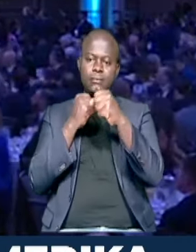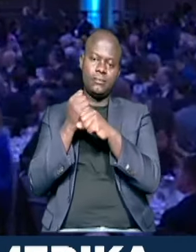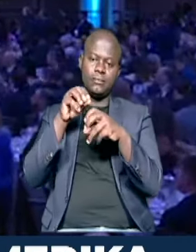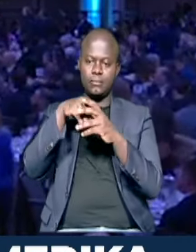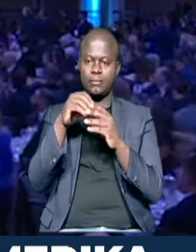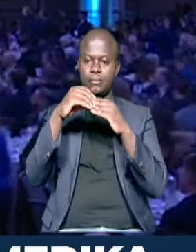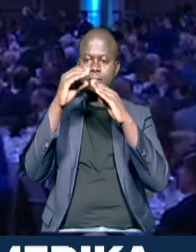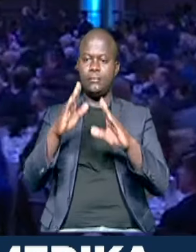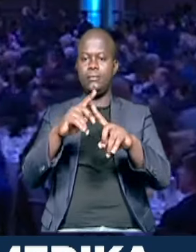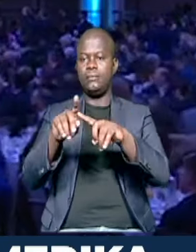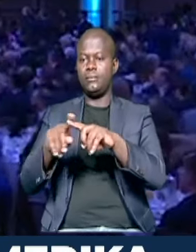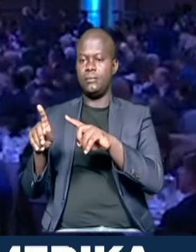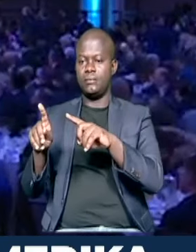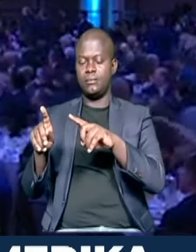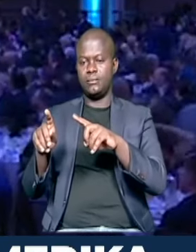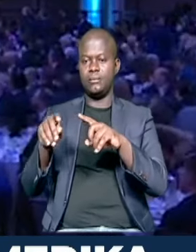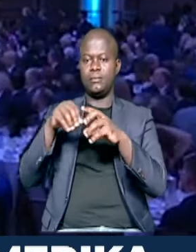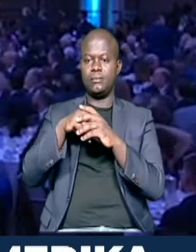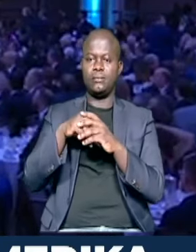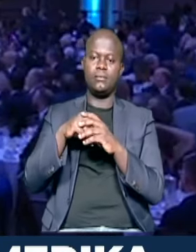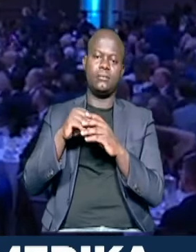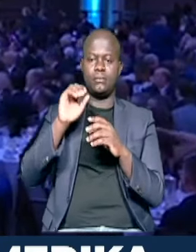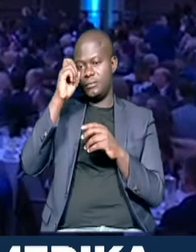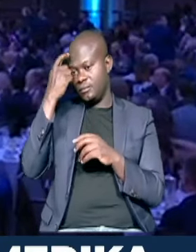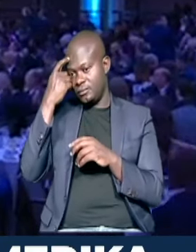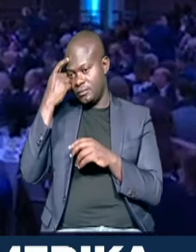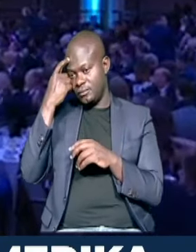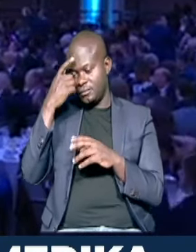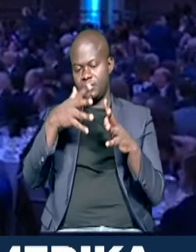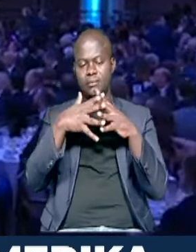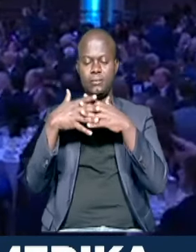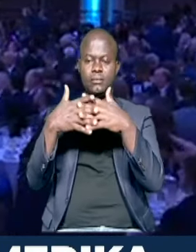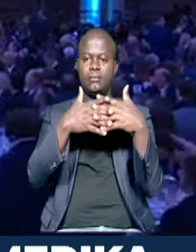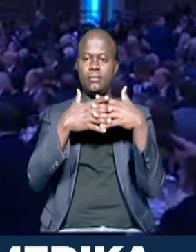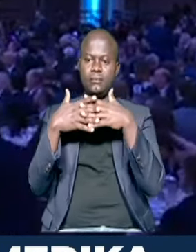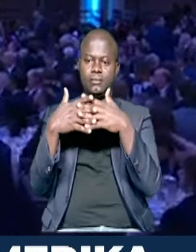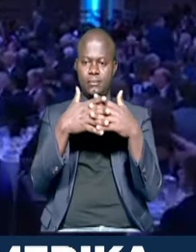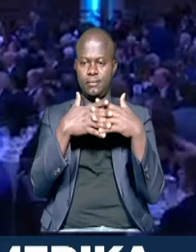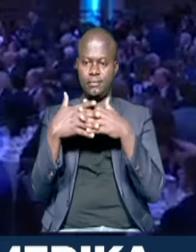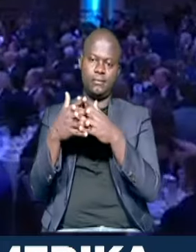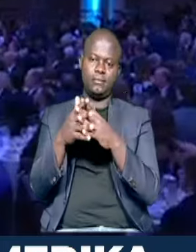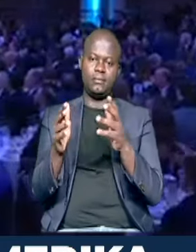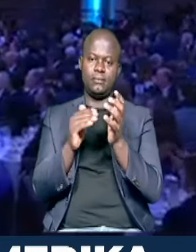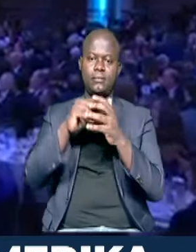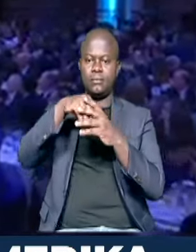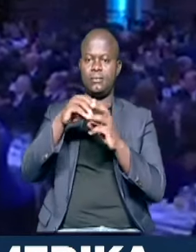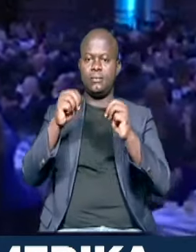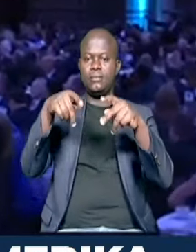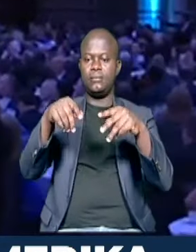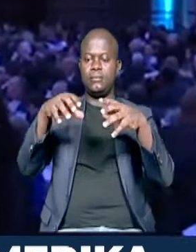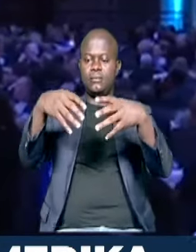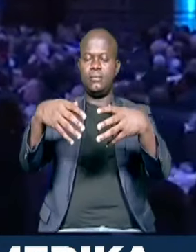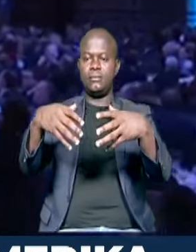yitabiriwe n'abayobozi batandukanye barimo abagize guverinoma ya Leta Zunze Ubumwe za Amerika abagize inteko ishinga